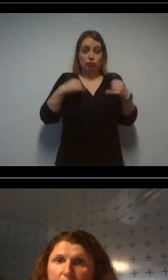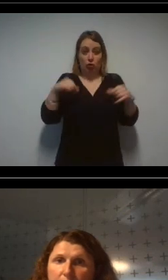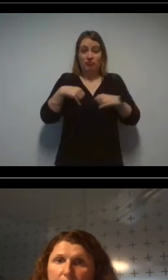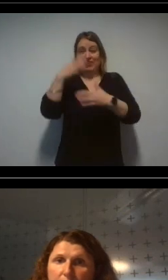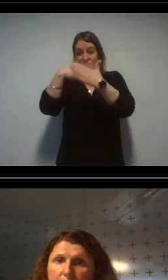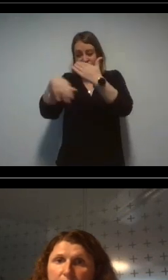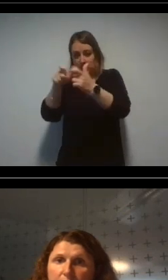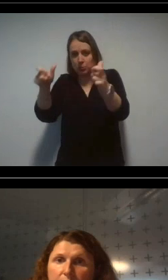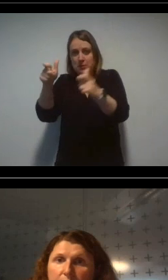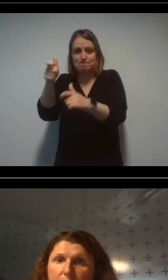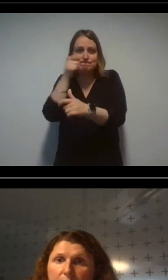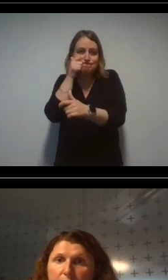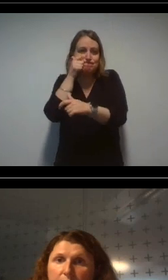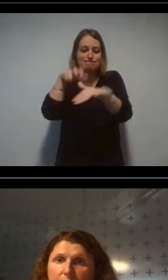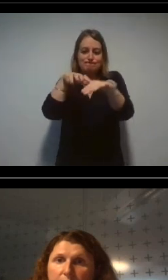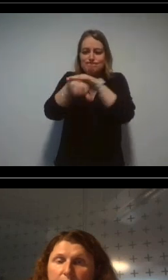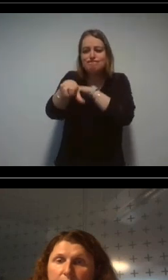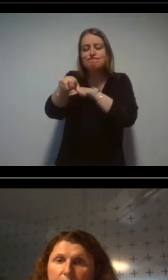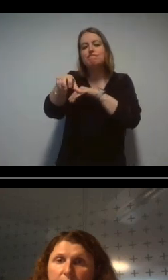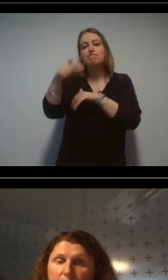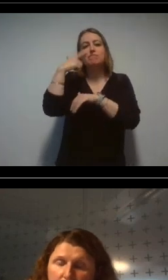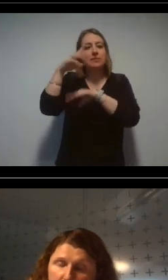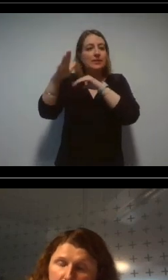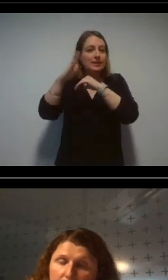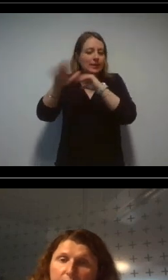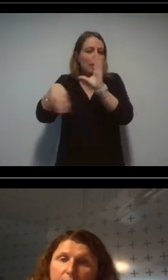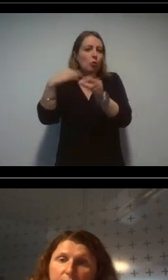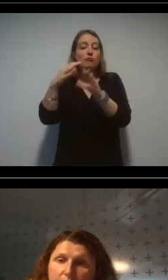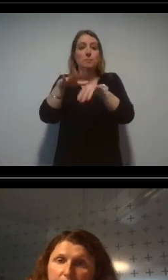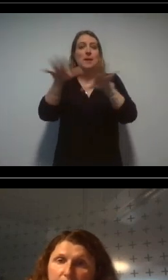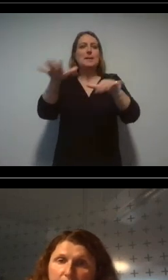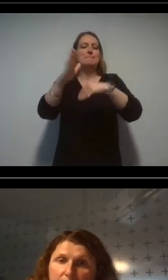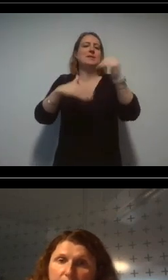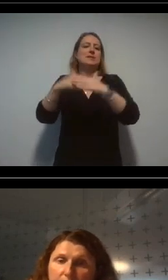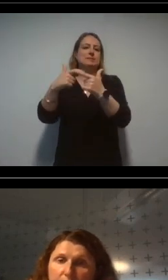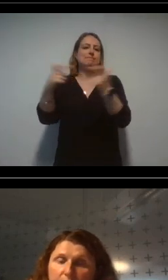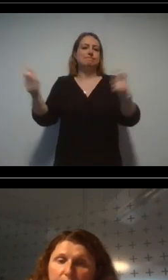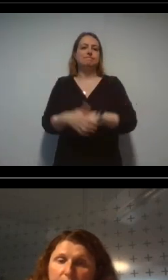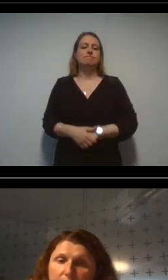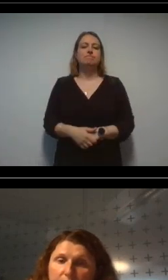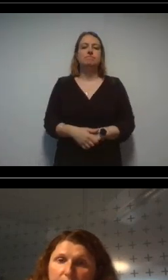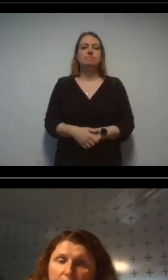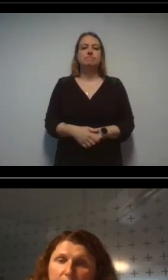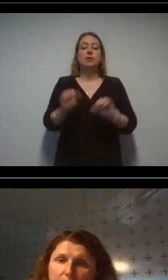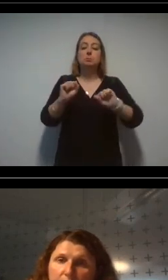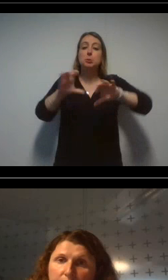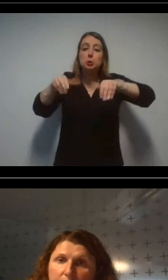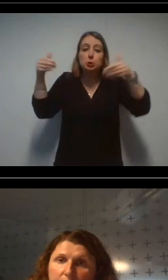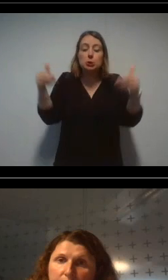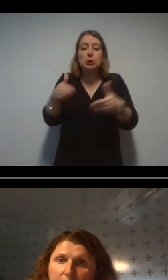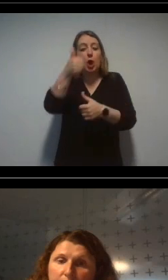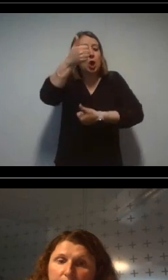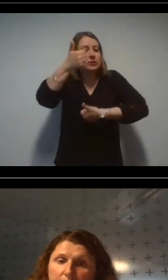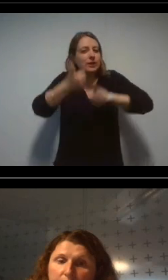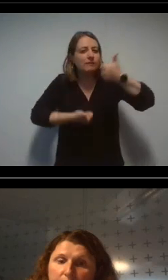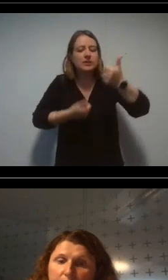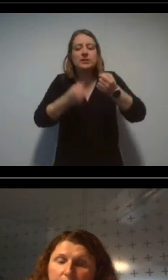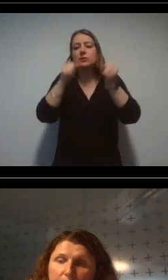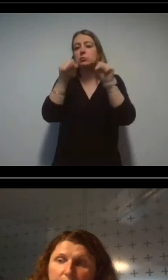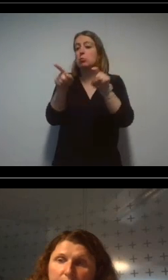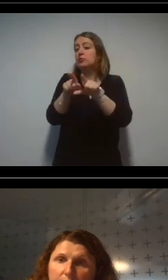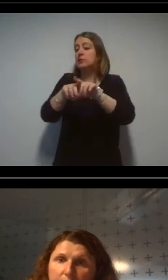l'entreprise tous ces métiers-là. On peut faire un focus sur un service, on peut faire un